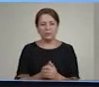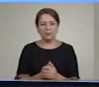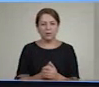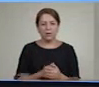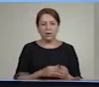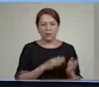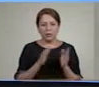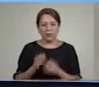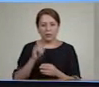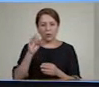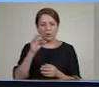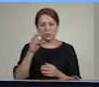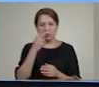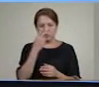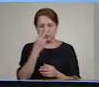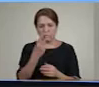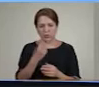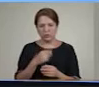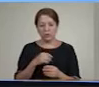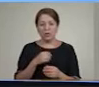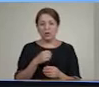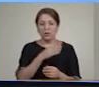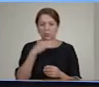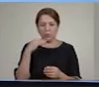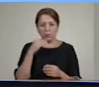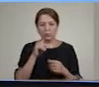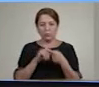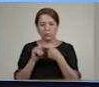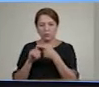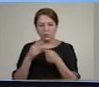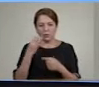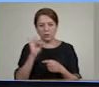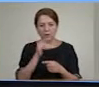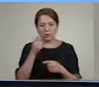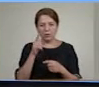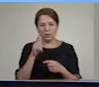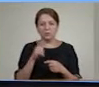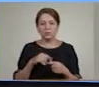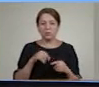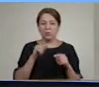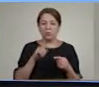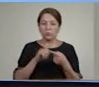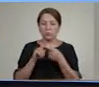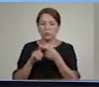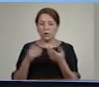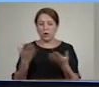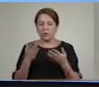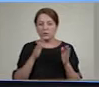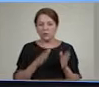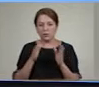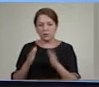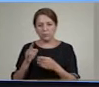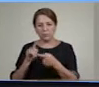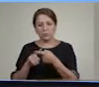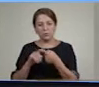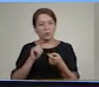Keyingi hossani ko'ringchi. Bir nechta qo'shiluvchilar yig'indisi bu qo'shiluvchilarning qaysi tartibda qo'shilishiga